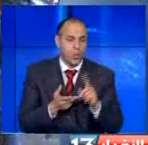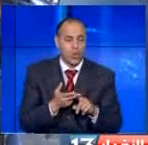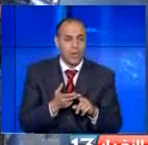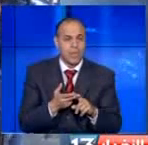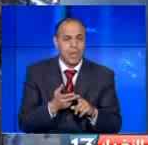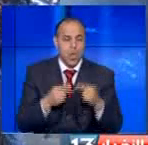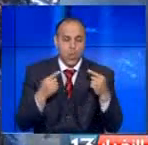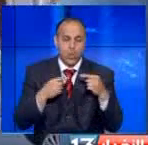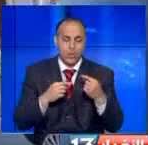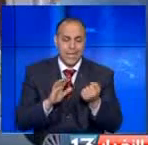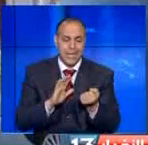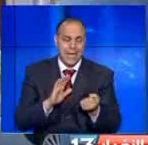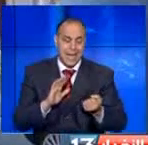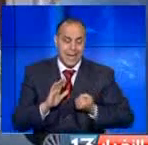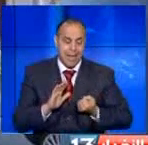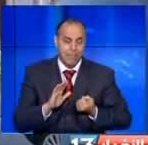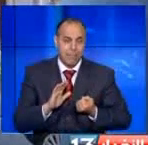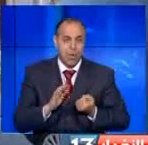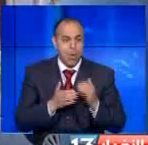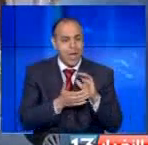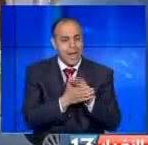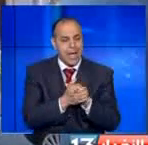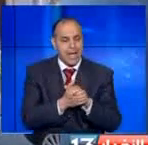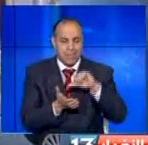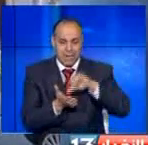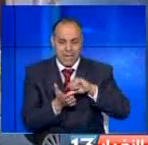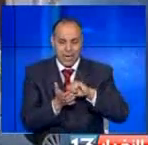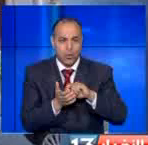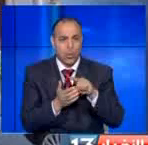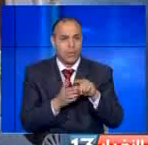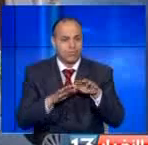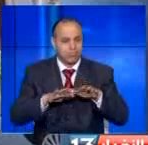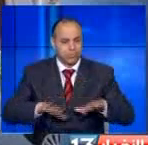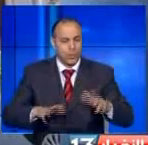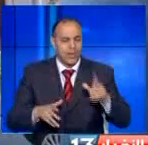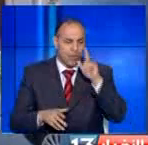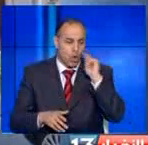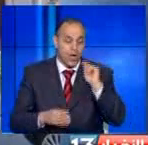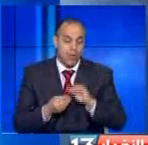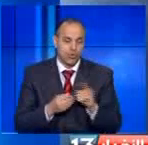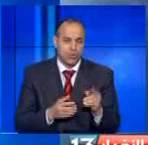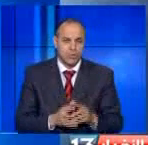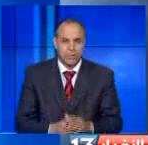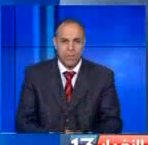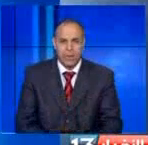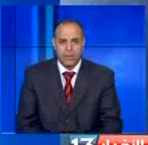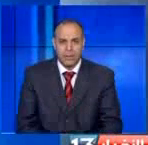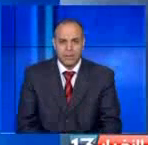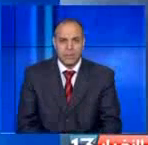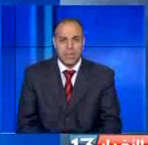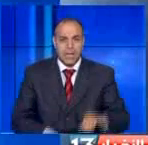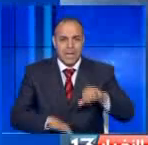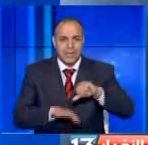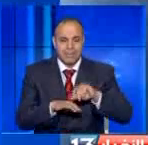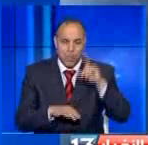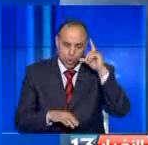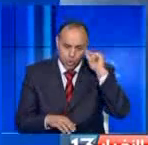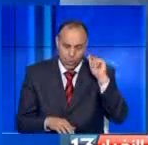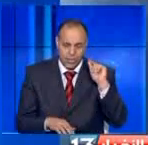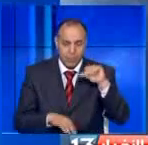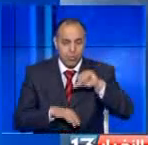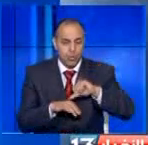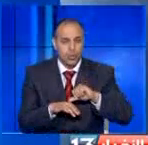غرار مكافحة الإرهاب والعلاقات مع إيران وانعدام الاستقرار في أوكرانيا. شهدت العاصمة